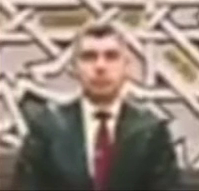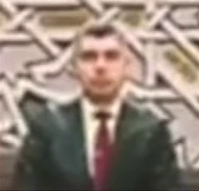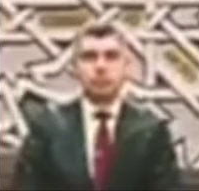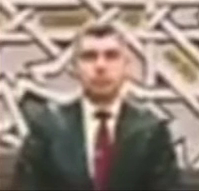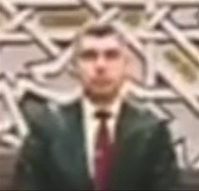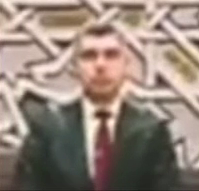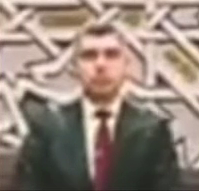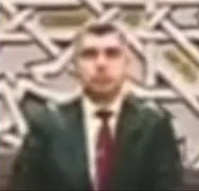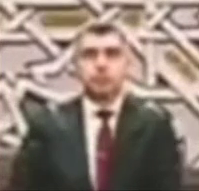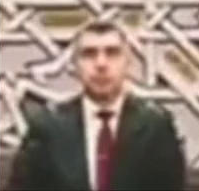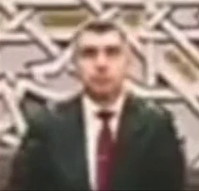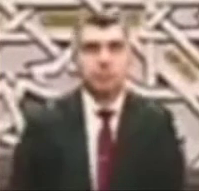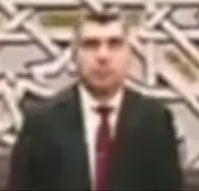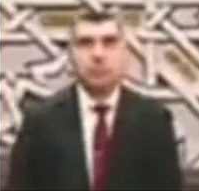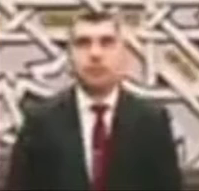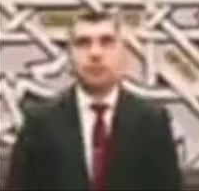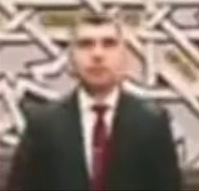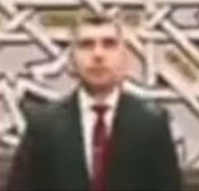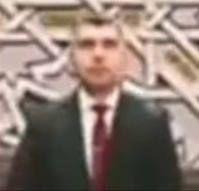لا يستقيم.